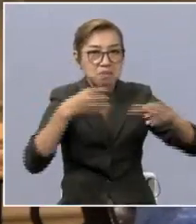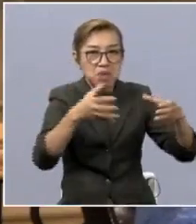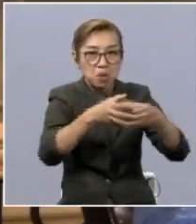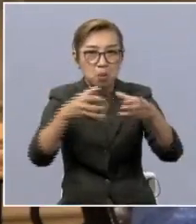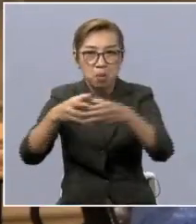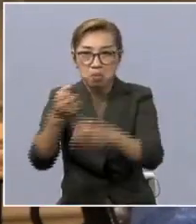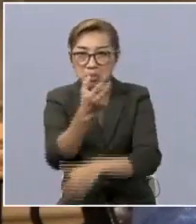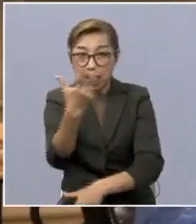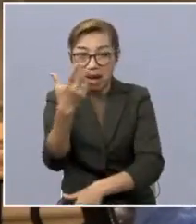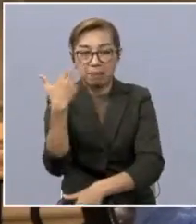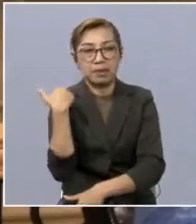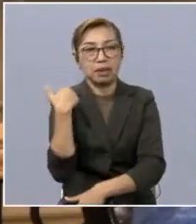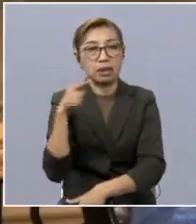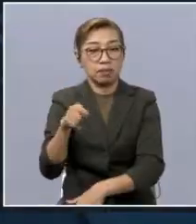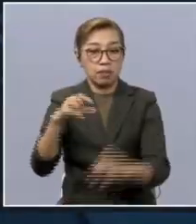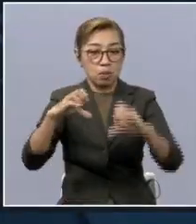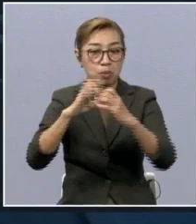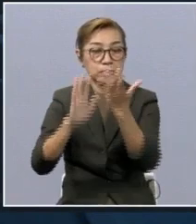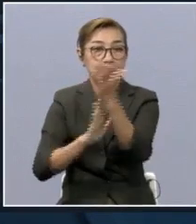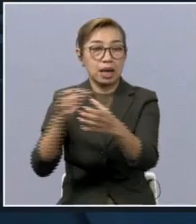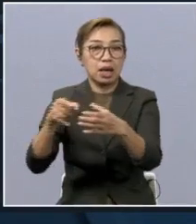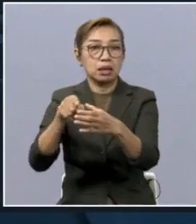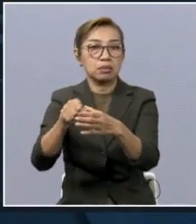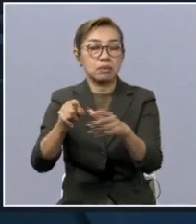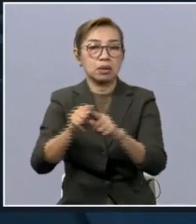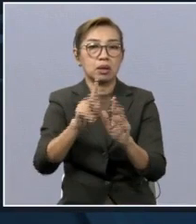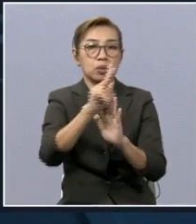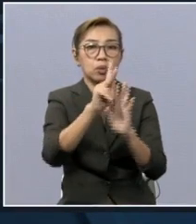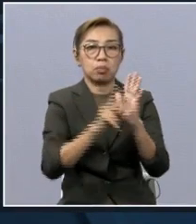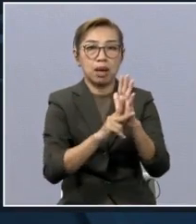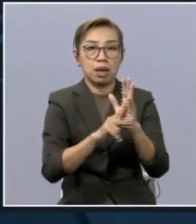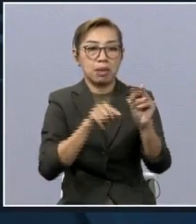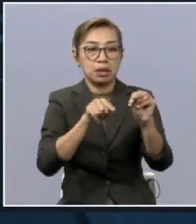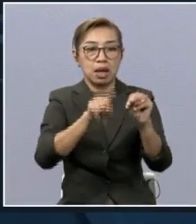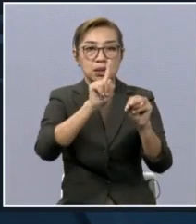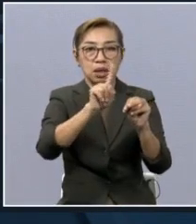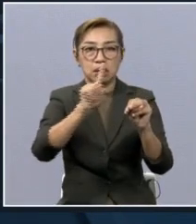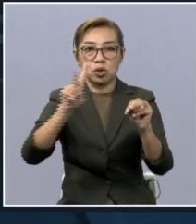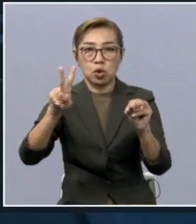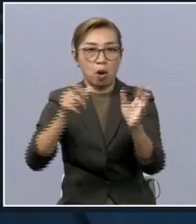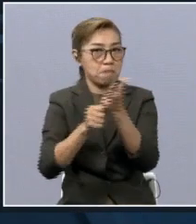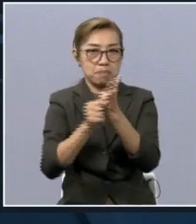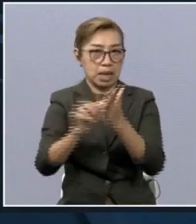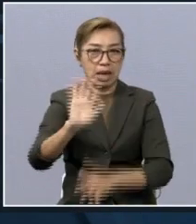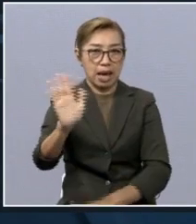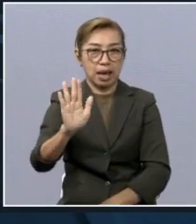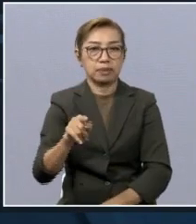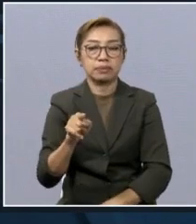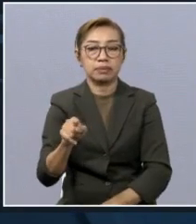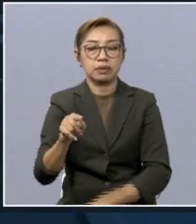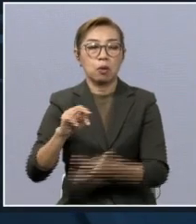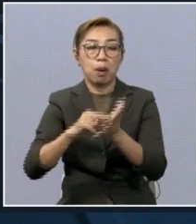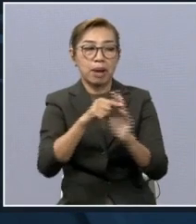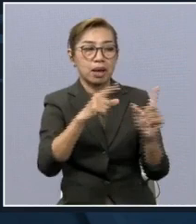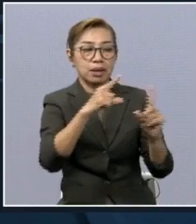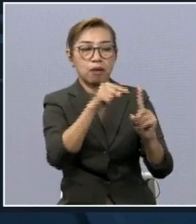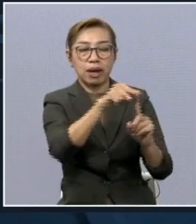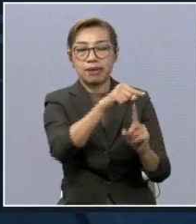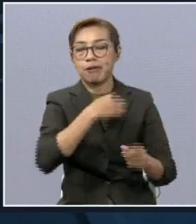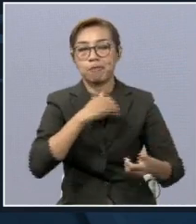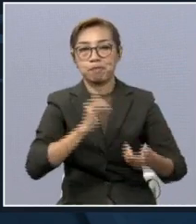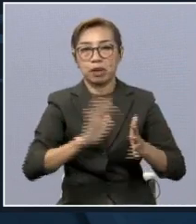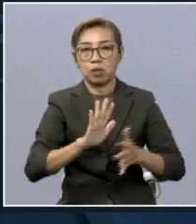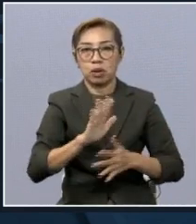คือภูมิใจไทยเนี่ยมีเรื่องเดียวคือไม่แก้มาตรา112เพราะฉะนั้นที่ไม่เอาแน่ๆคือพรรคก้าวไกลส่วนเพื่อไทยไ